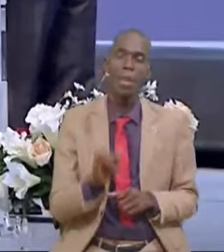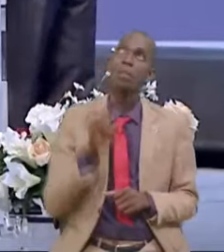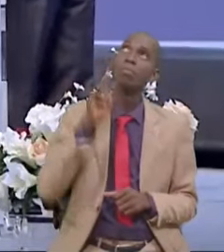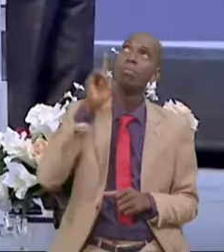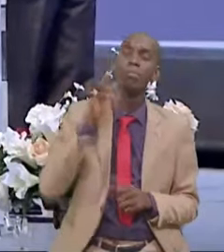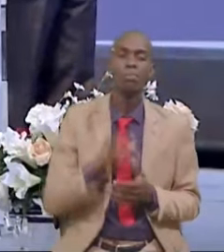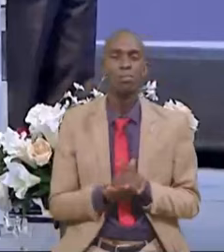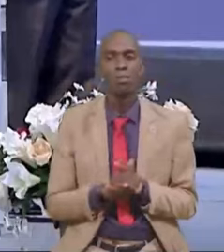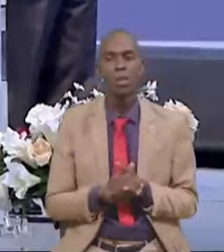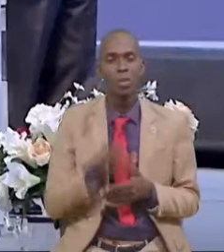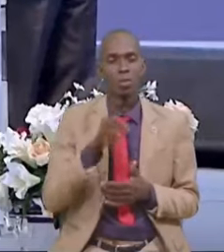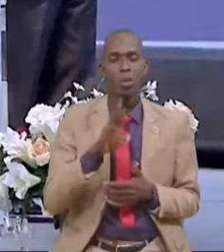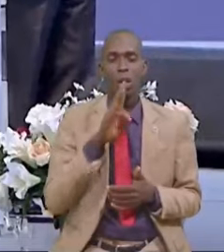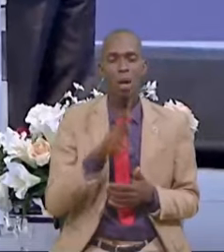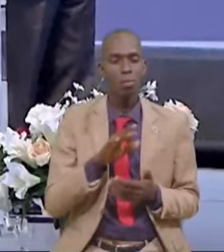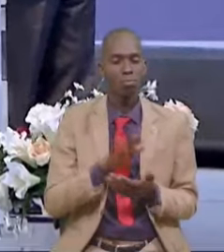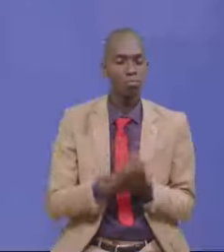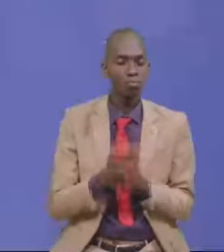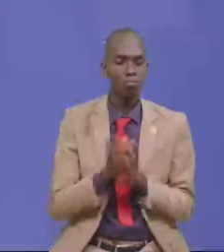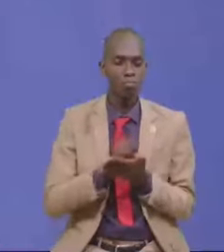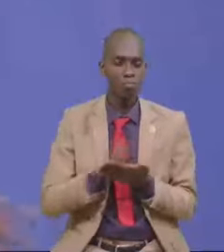Tu es sanctifié par lui.